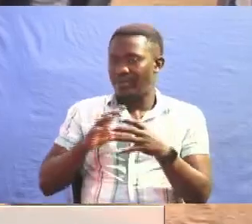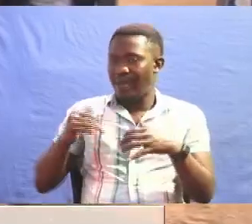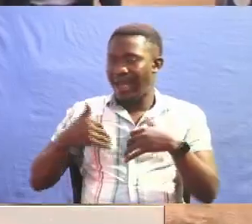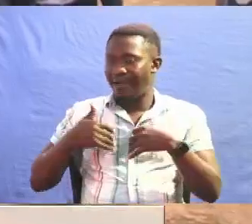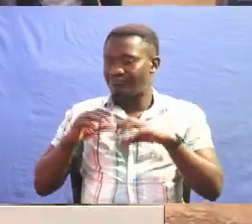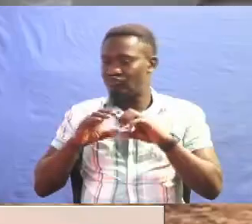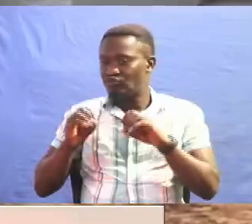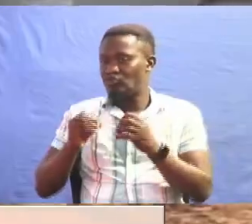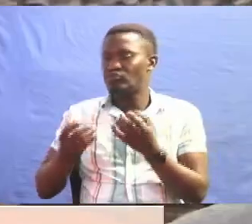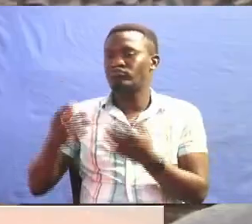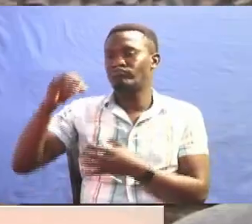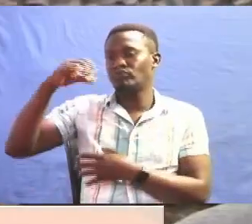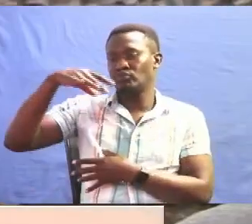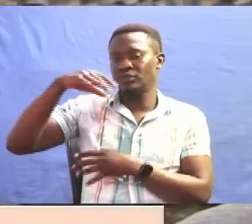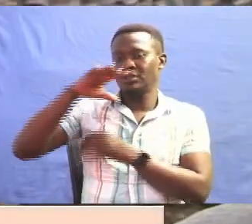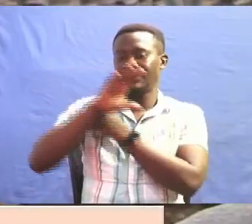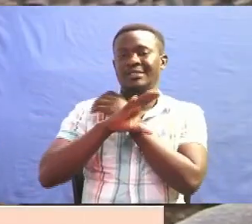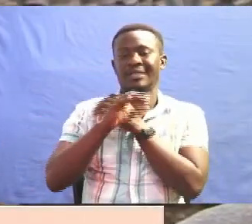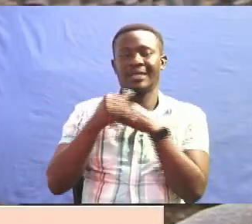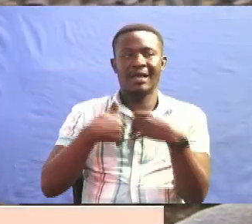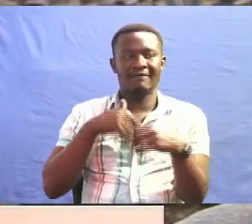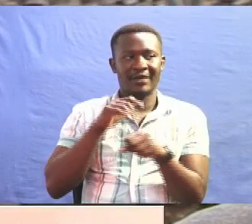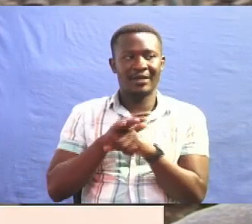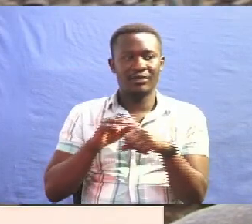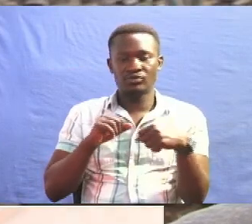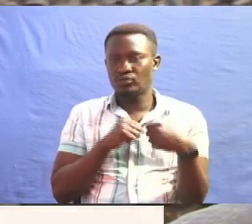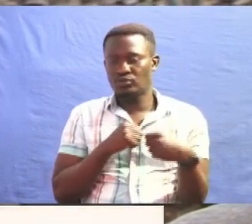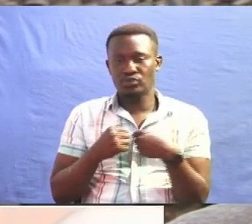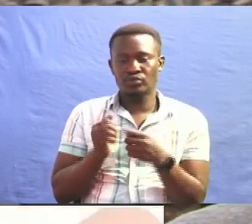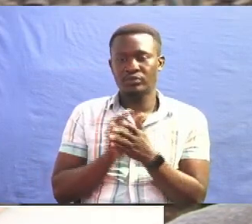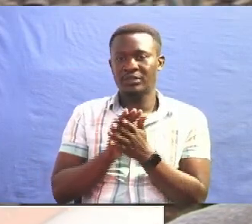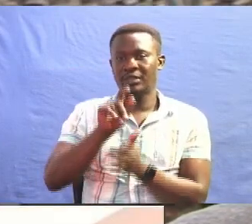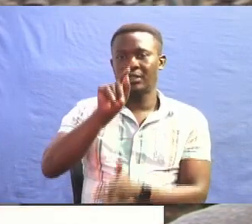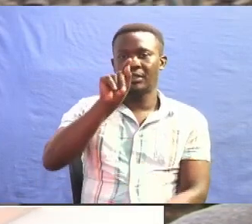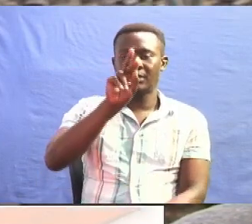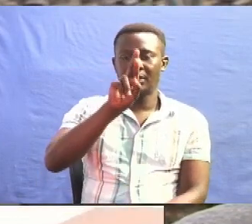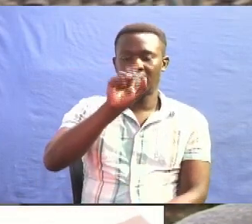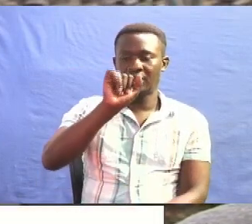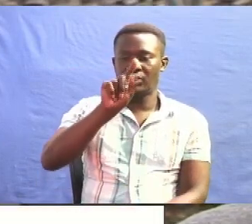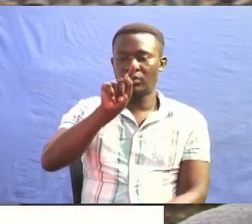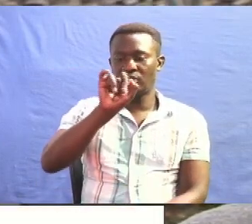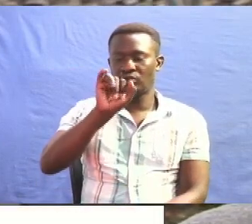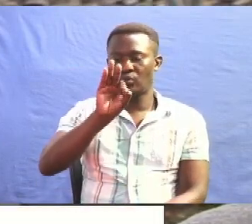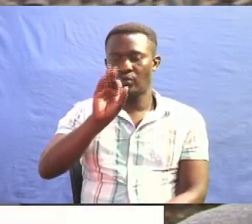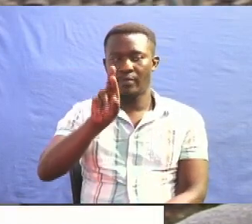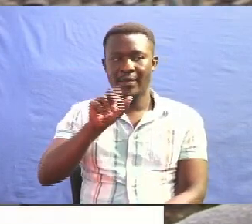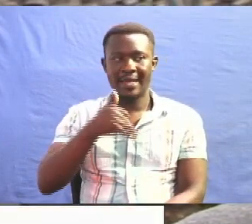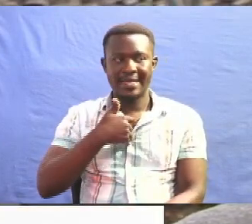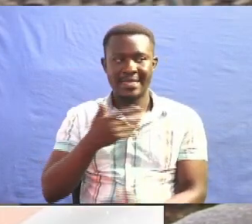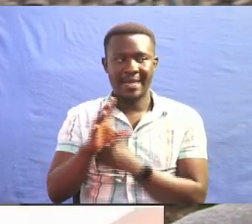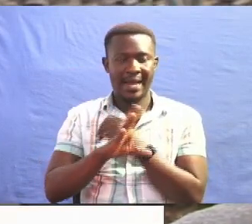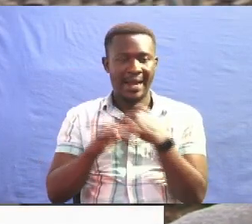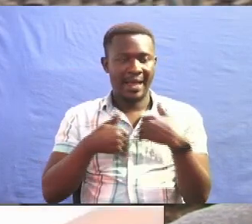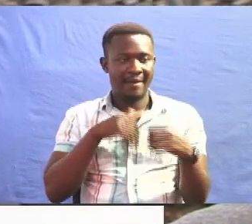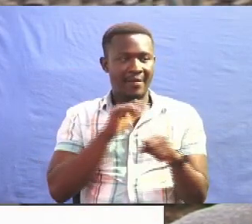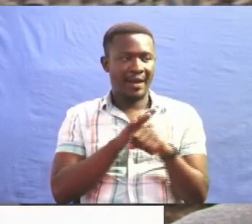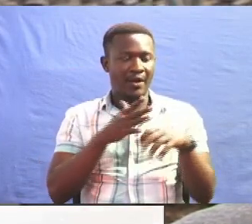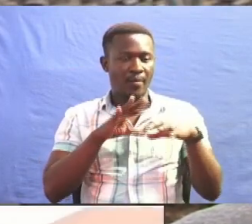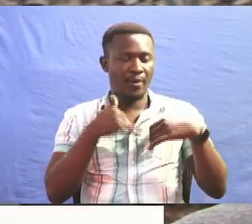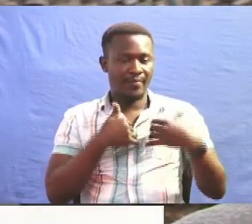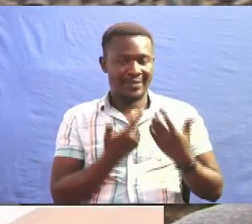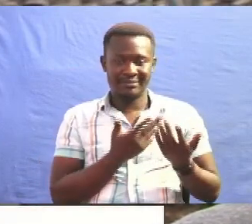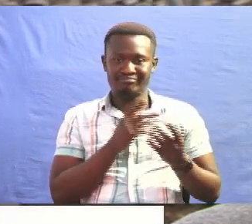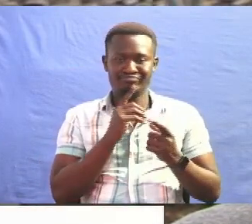wa umeme nchini. Kumekuwa na changamoto ya transformers hapa nchini. Kuna watu wengi wanalia